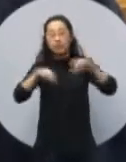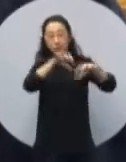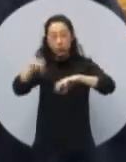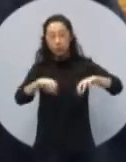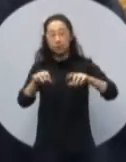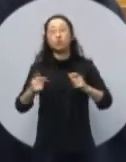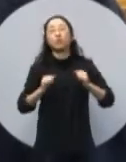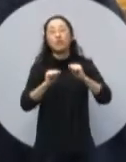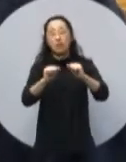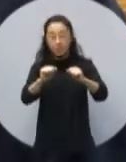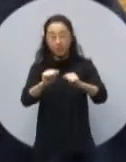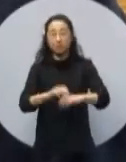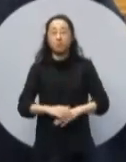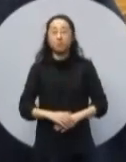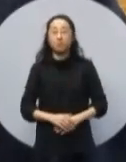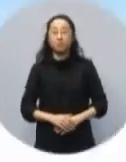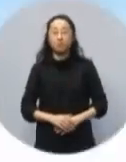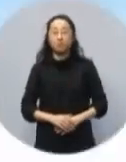ています。